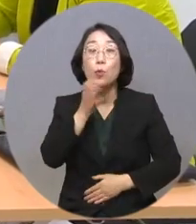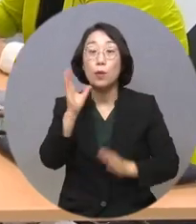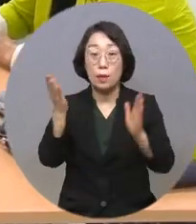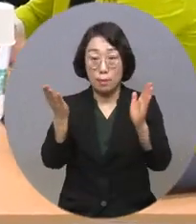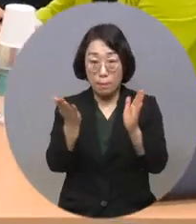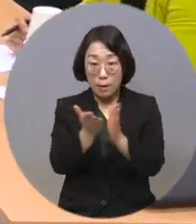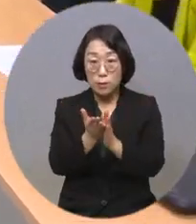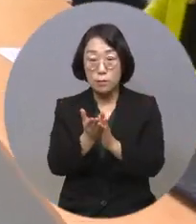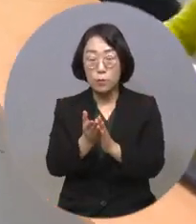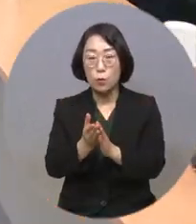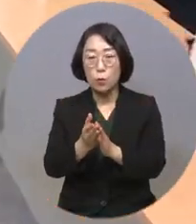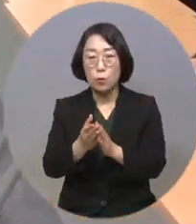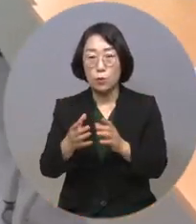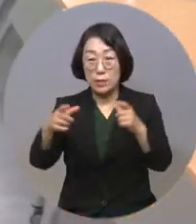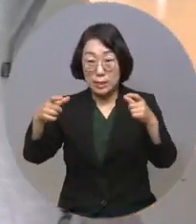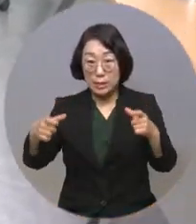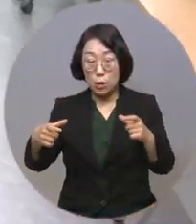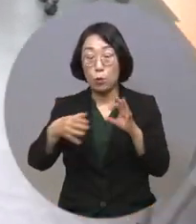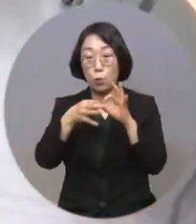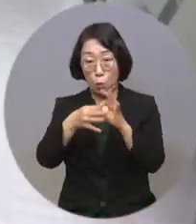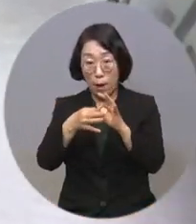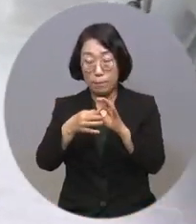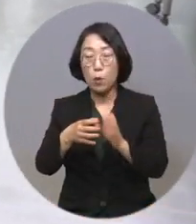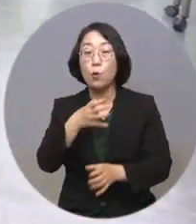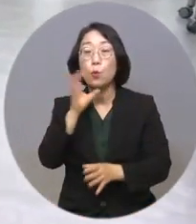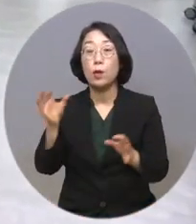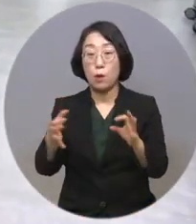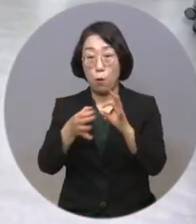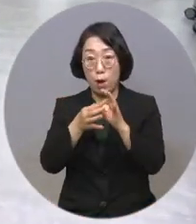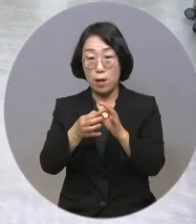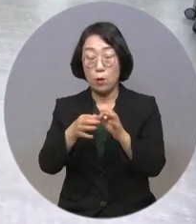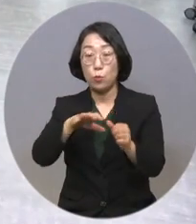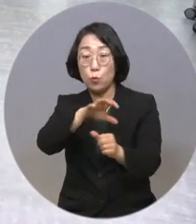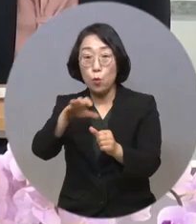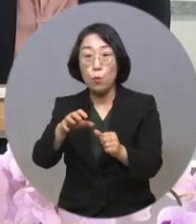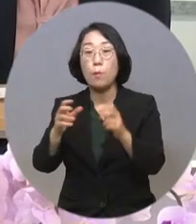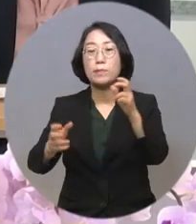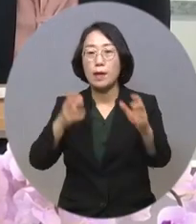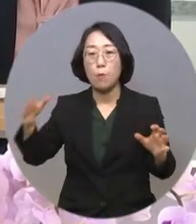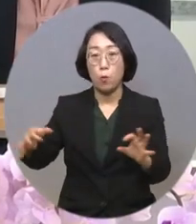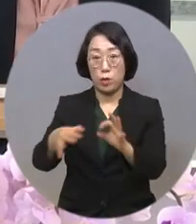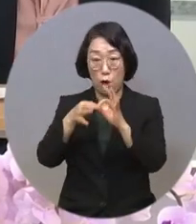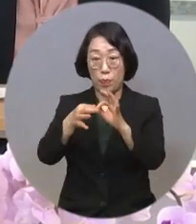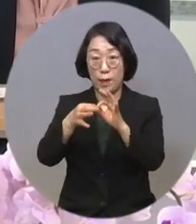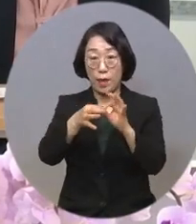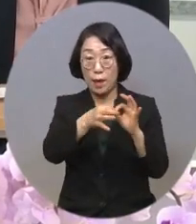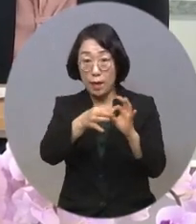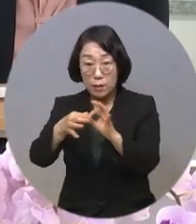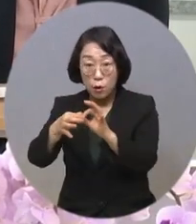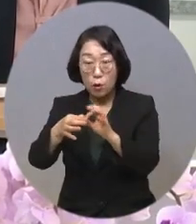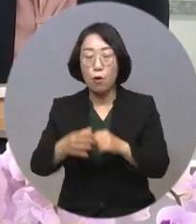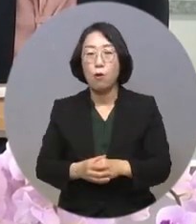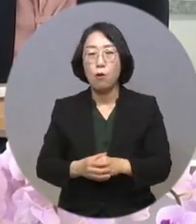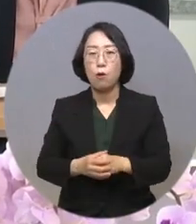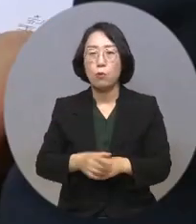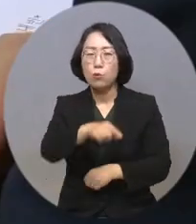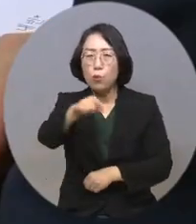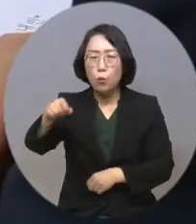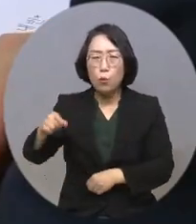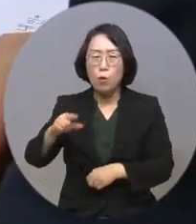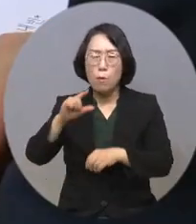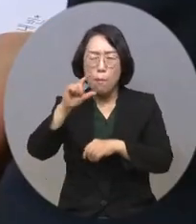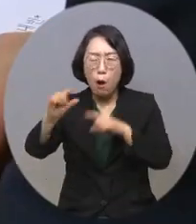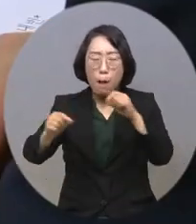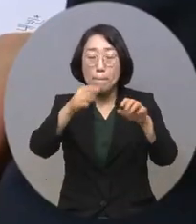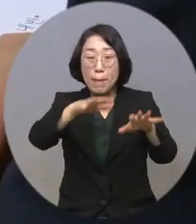봉과 지역 통합 돌봄 장기 요양 등 노인관련 돌봄 사업과 연계를 통해 접근성이 낮고 사회 서비스가 취약한 섬지역